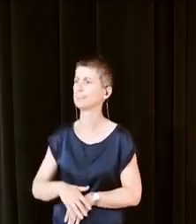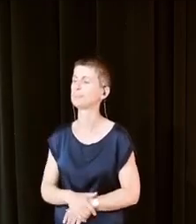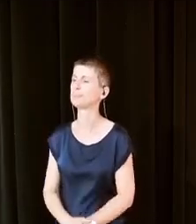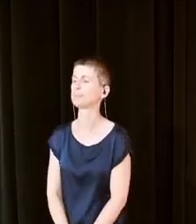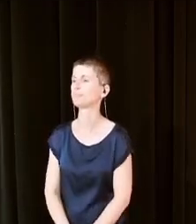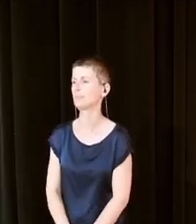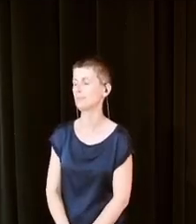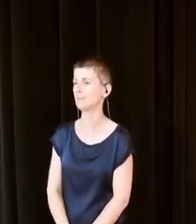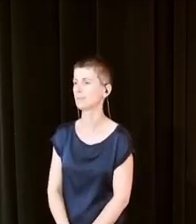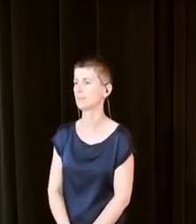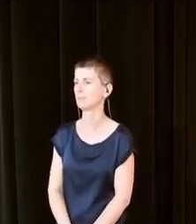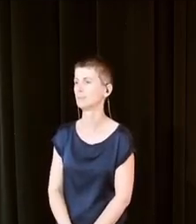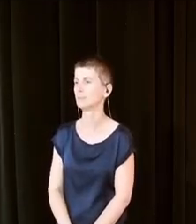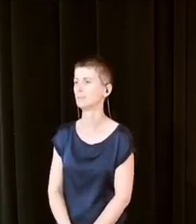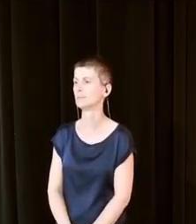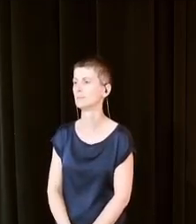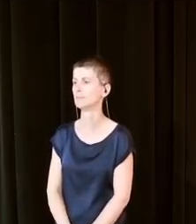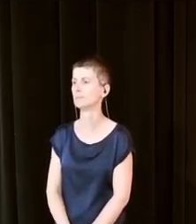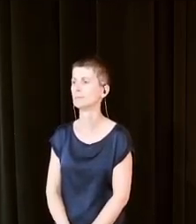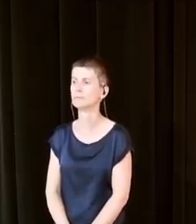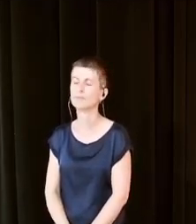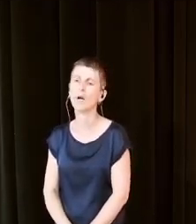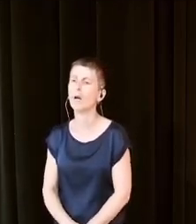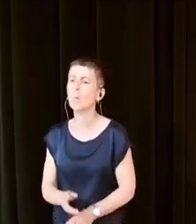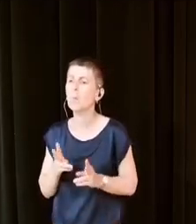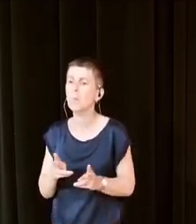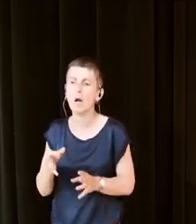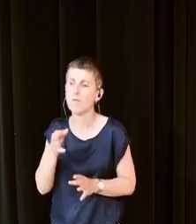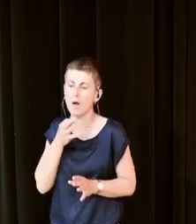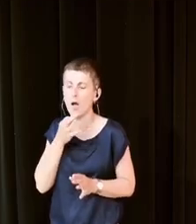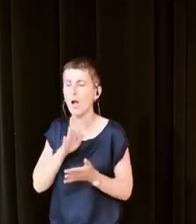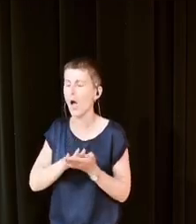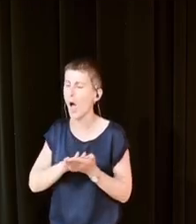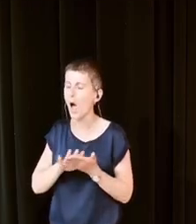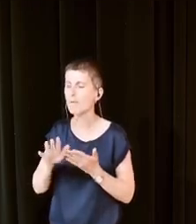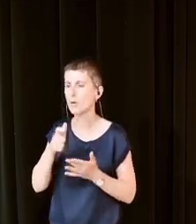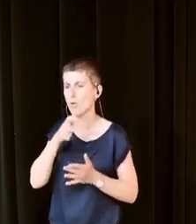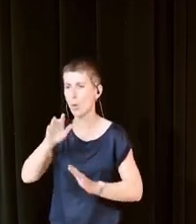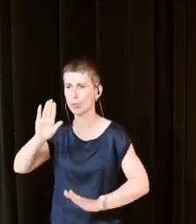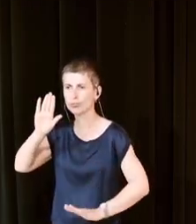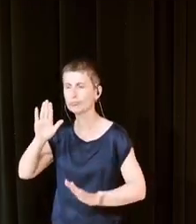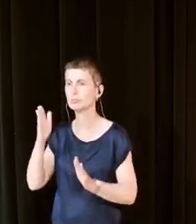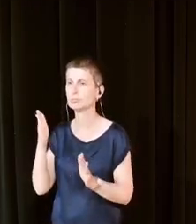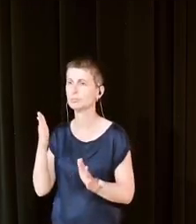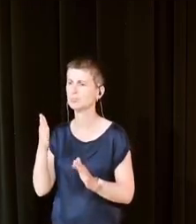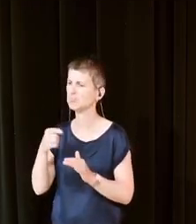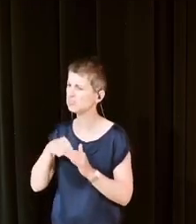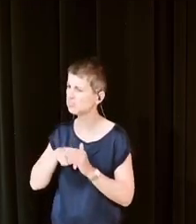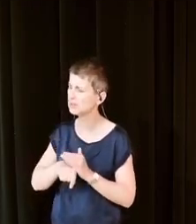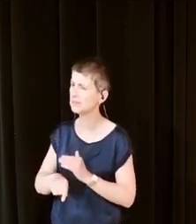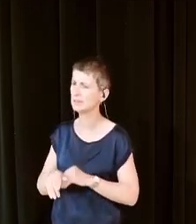Ja. Das ist jetzt eigentlich keine Frage, sondern einfach nur eine Wortmeldung, weil es mich einfach sehr tief berührt